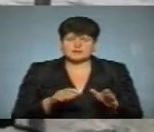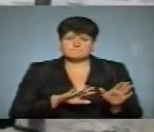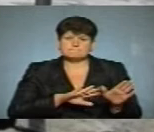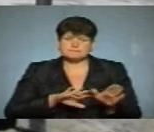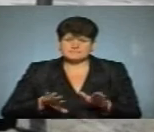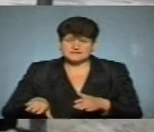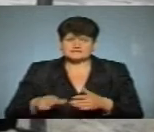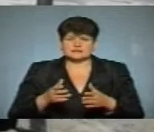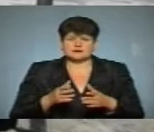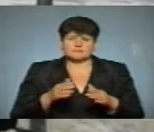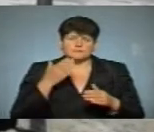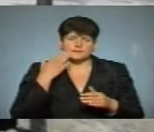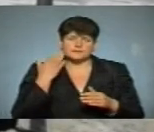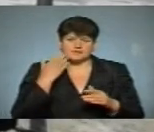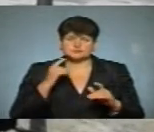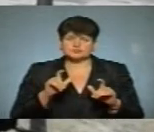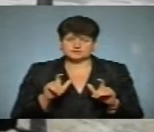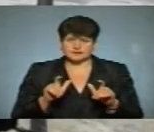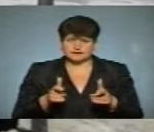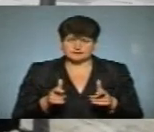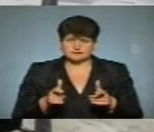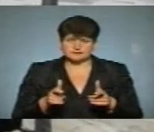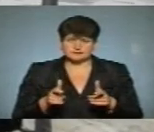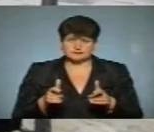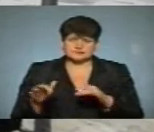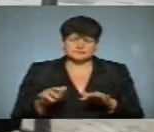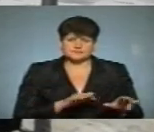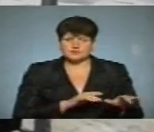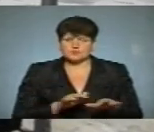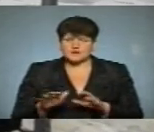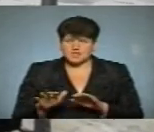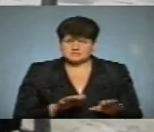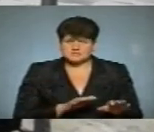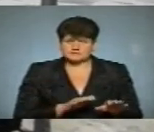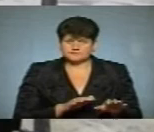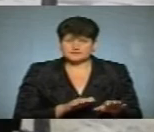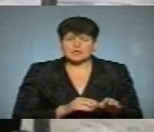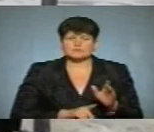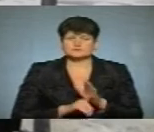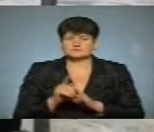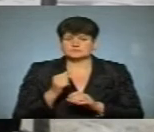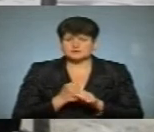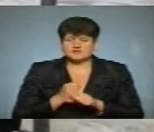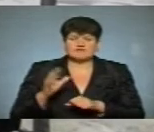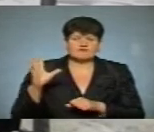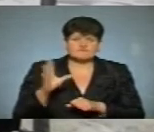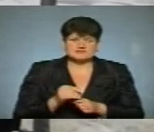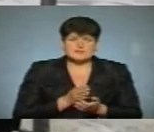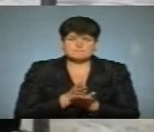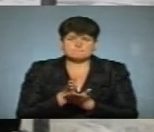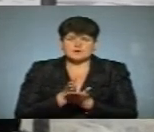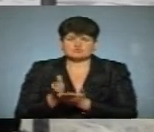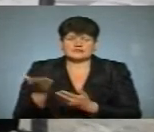чергового послаблення карантинних міроприємств запрацювали всі маршрути, які